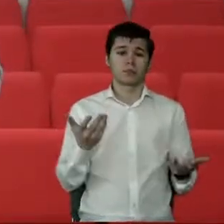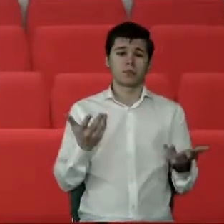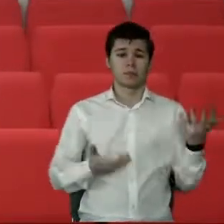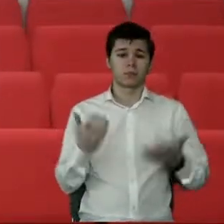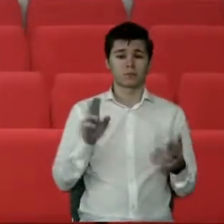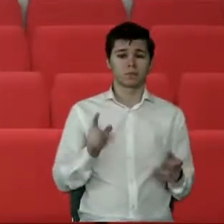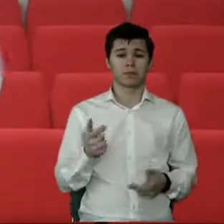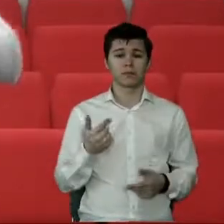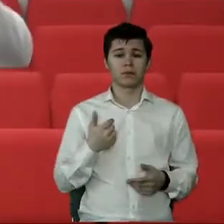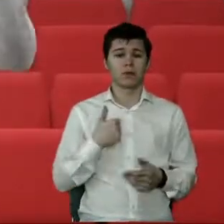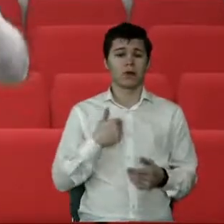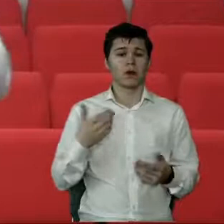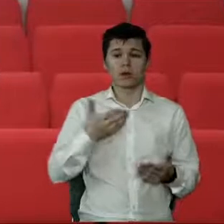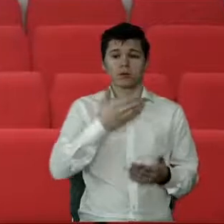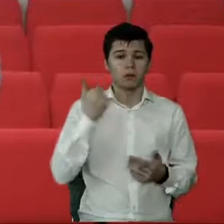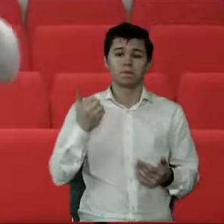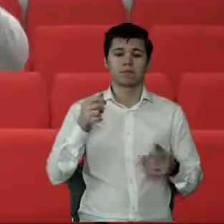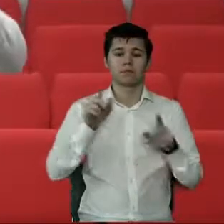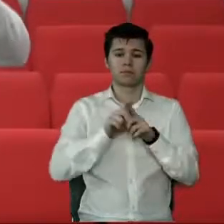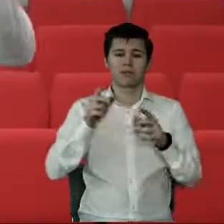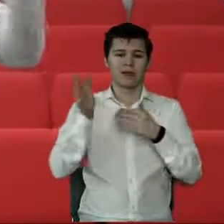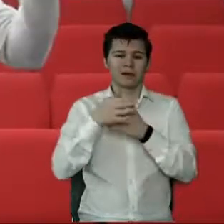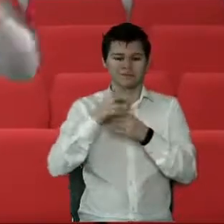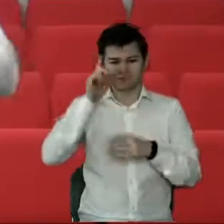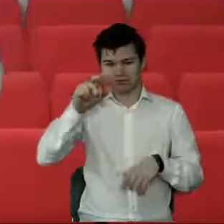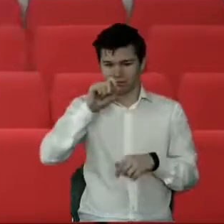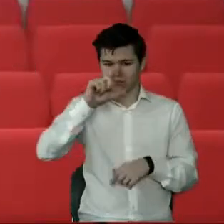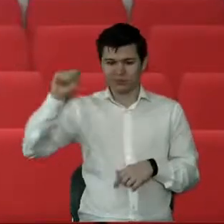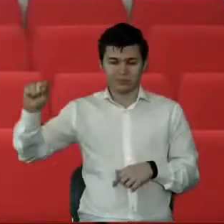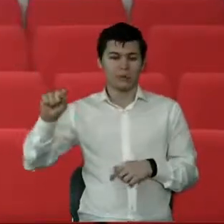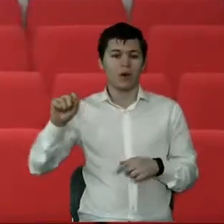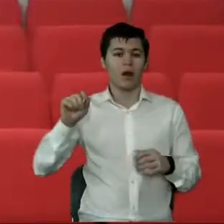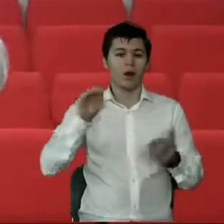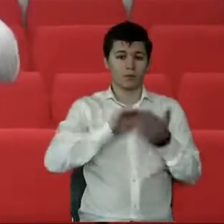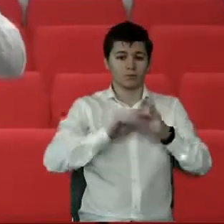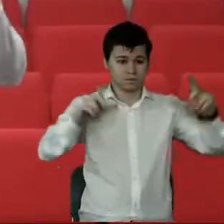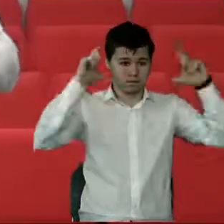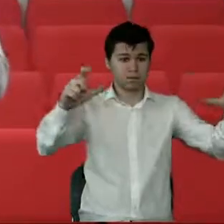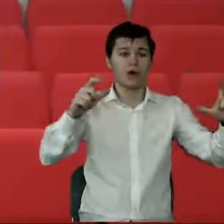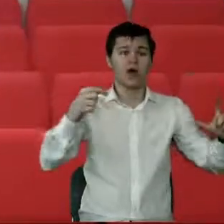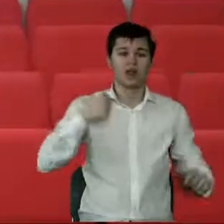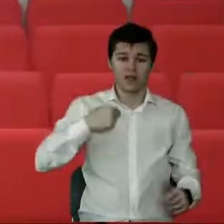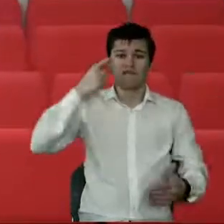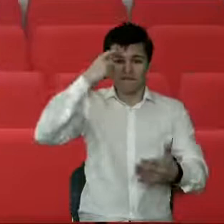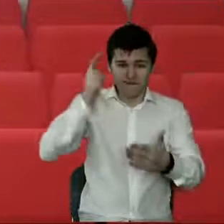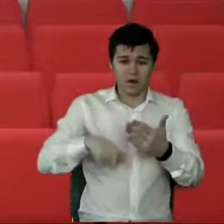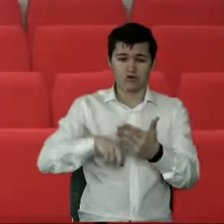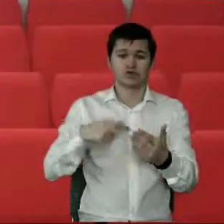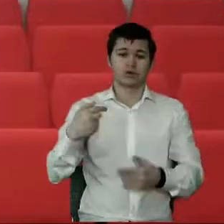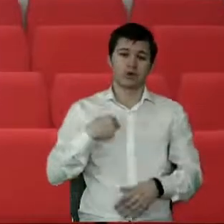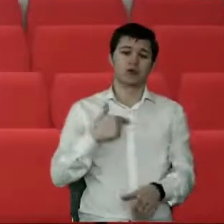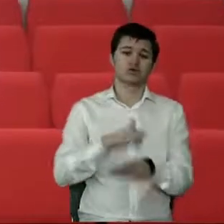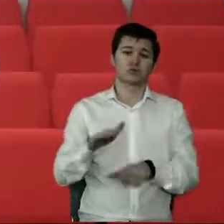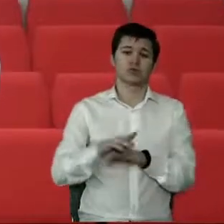на багажнике наклеен. А если была бы наклейка «Я верующий, я соблюдаю ПДД». И он соблюдает полностью ПДД не потому, что